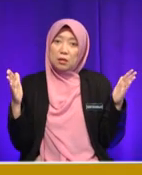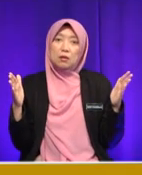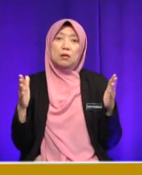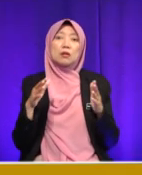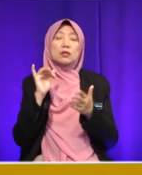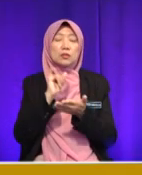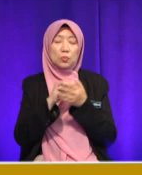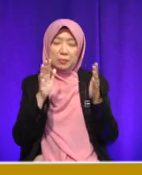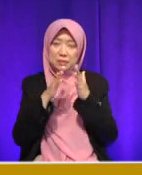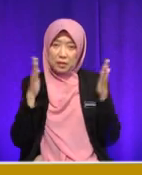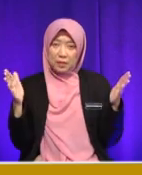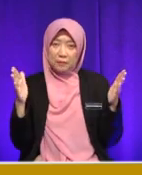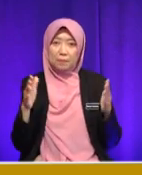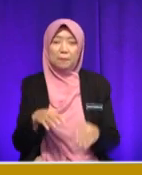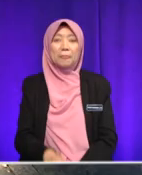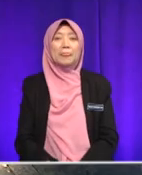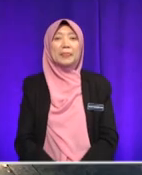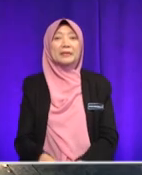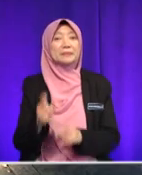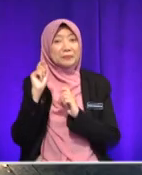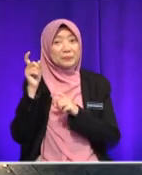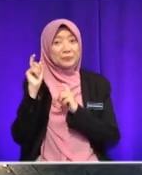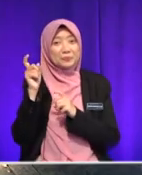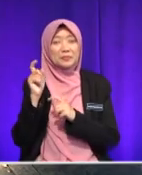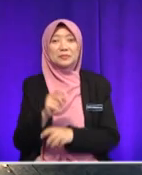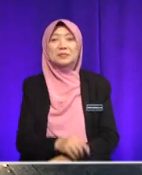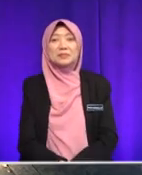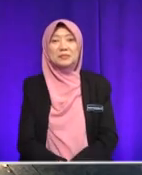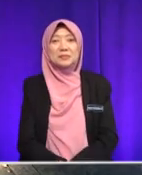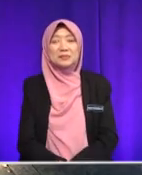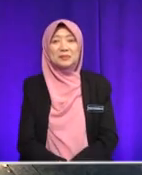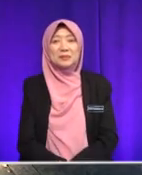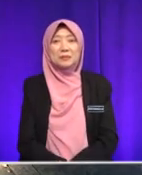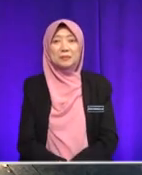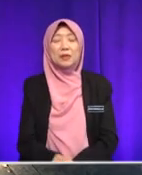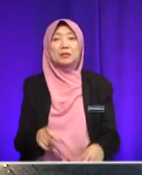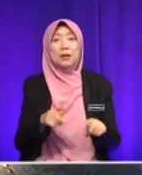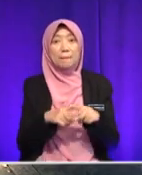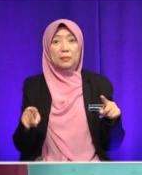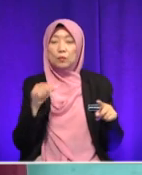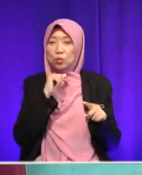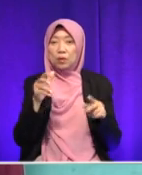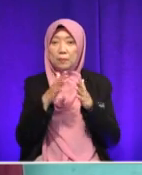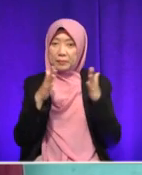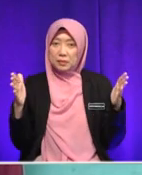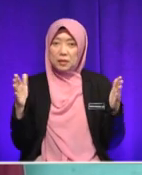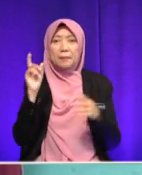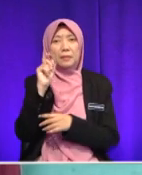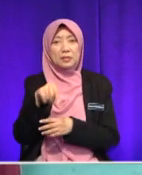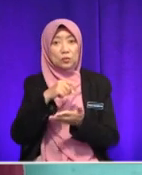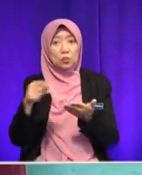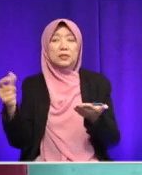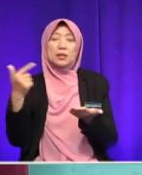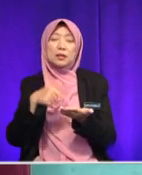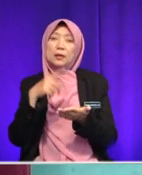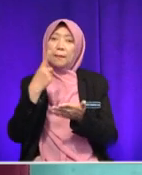Tengok. Bagus Nisa. Ganjaran. Lagi untuk ganjaran. Ya, betul. Ganjaran untuk Nisa. Okey, baik. Tetapi Nisa, bukan setakat pembesaran. Kena tulis lagi apa